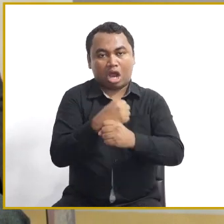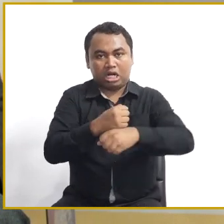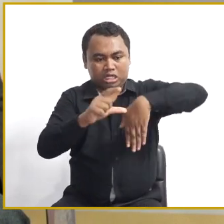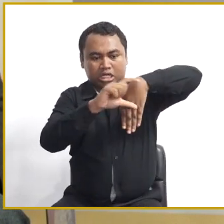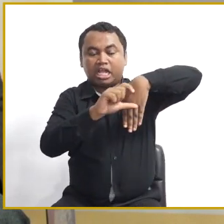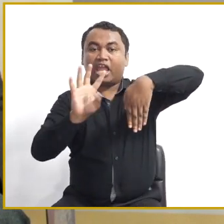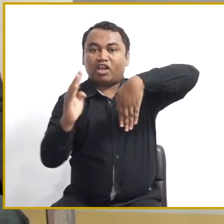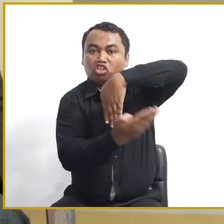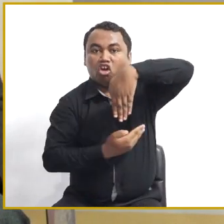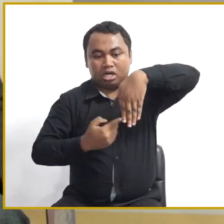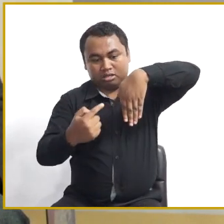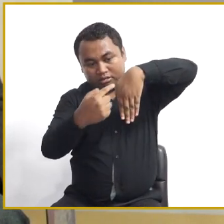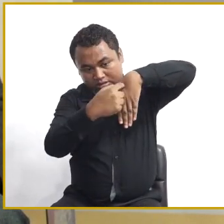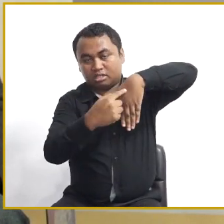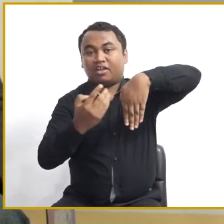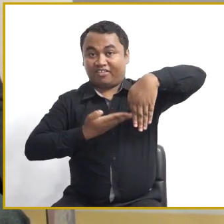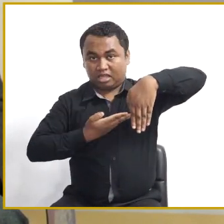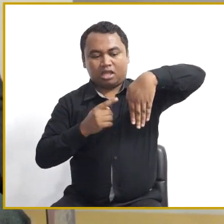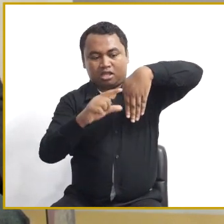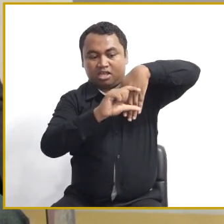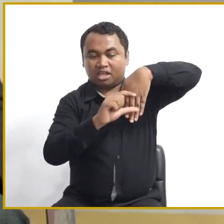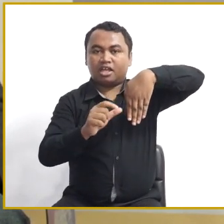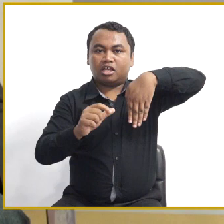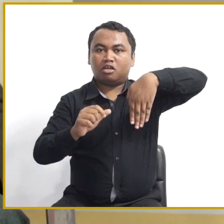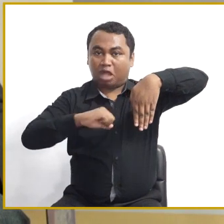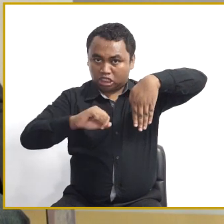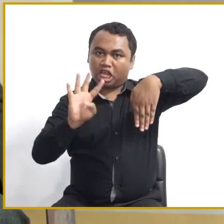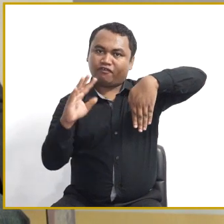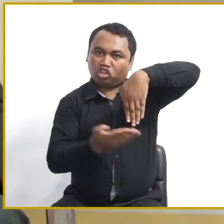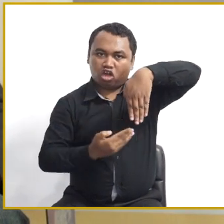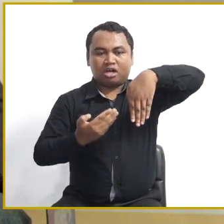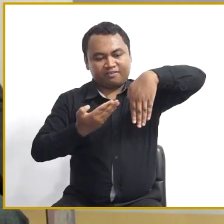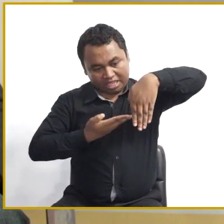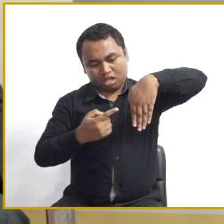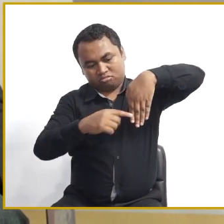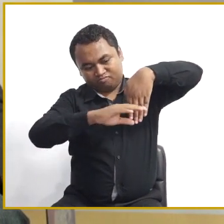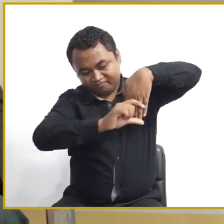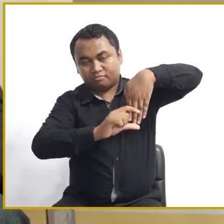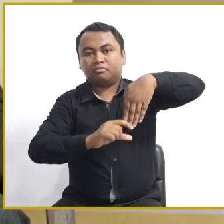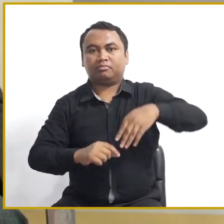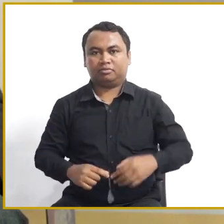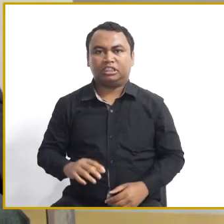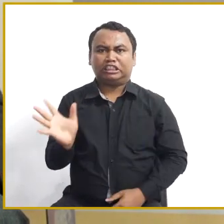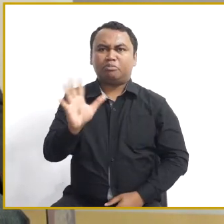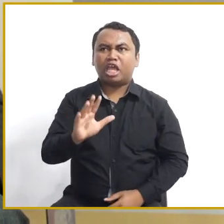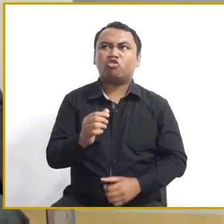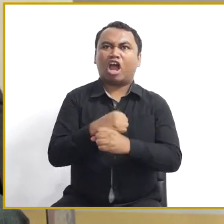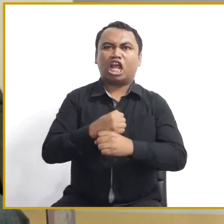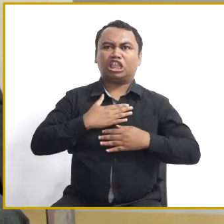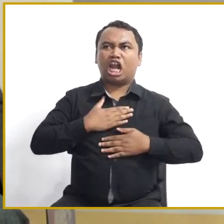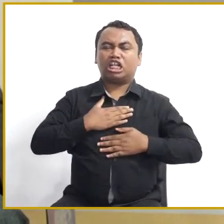taona ny any avaratra mitondra indray ny ato afovoany mitondra ny any atsimo mandaha ray ihany fa tsy hoe za mandaha folo eto